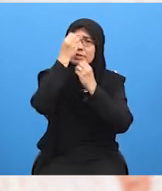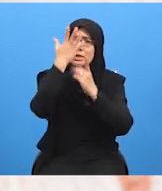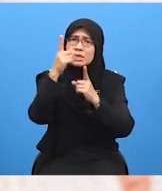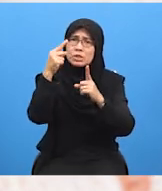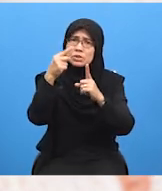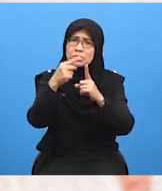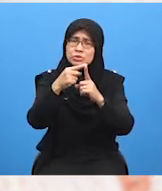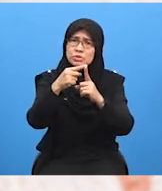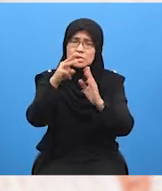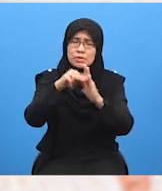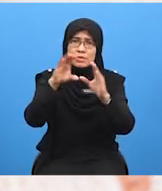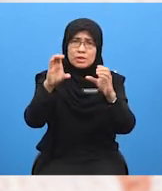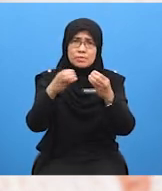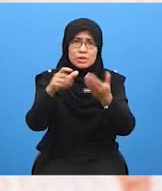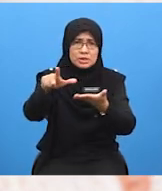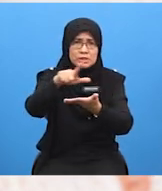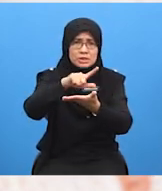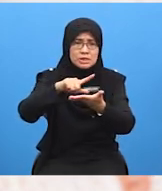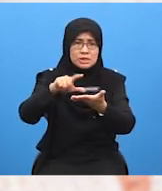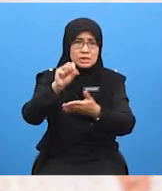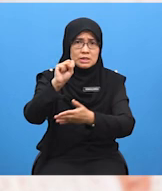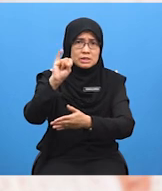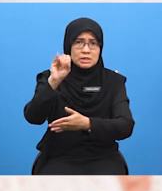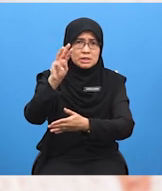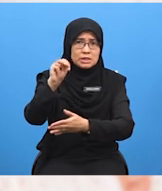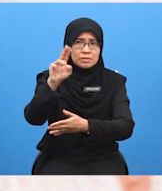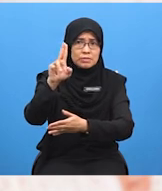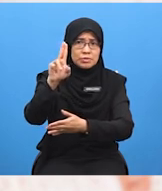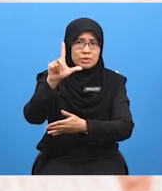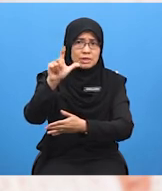Terangkan tujuan membuat litar simulasi.